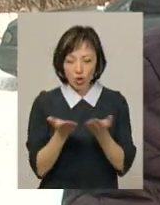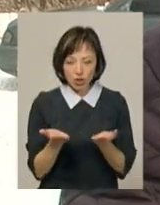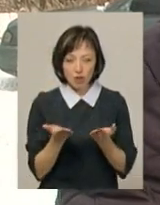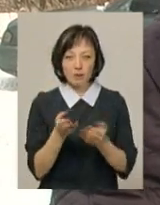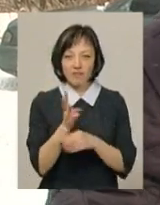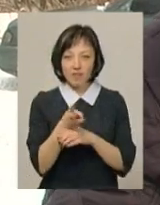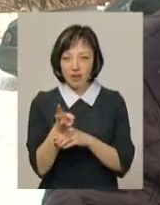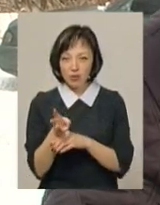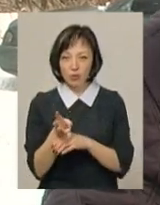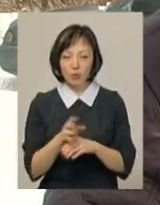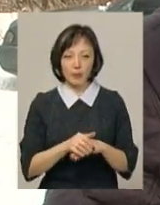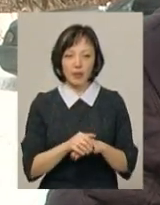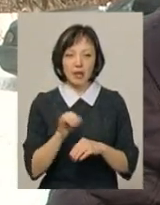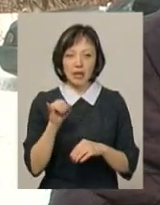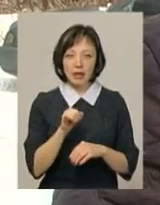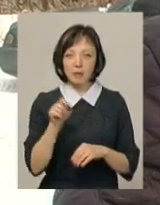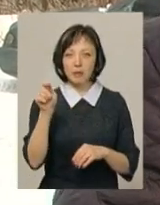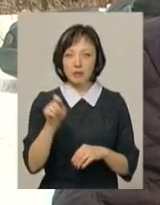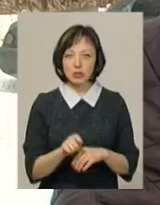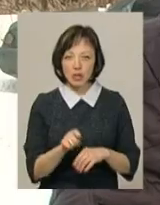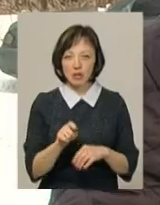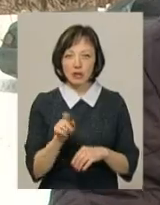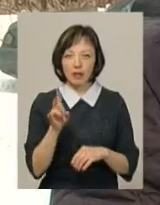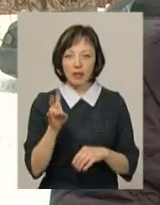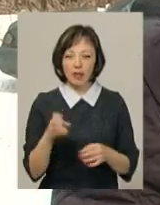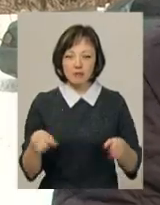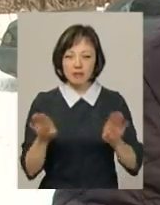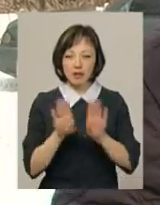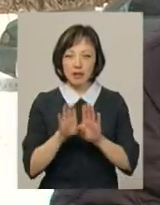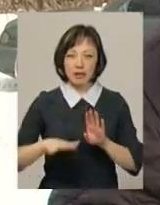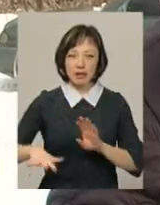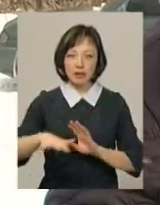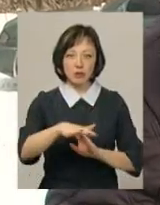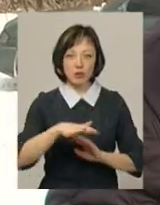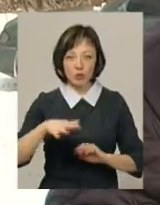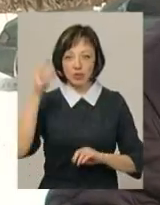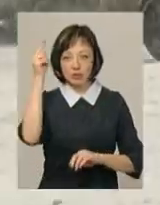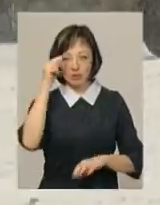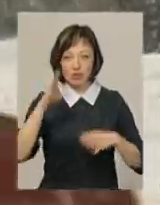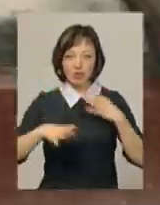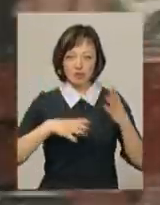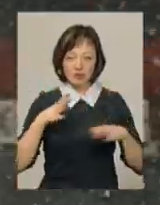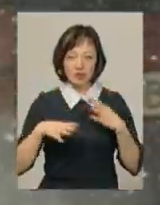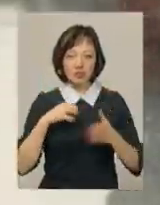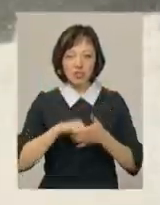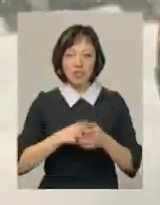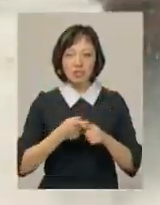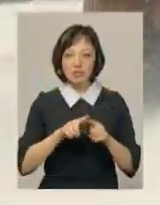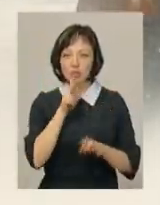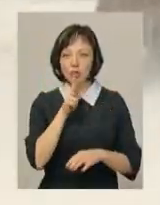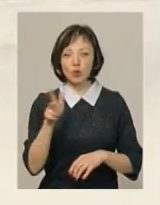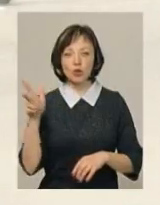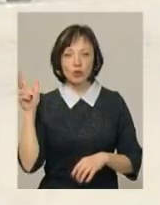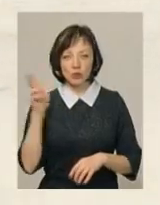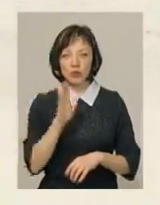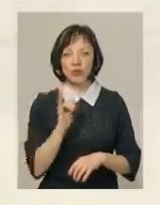по відео і приїжджати на закриті території, закриті парканчики і навчатися. Через це 3 роки тому